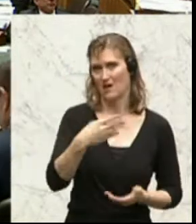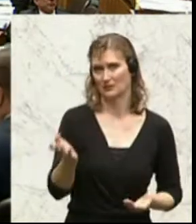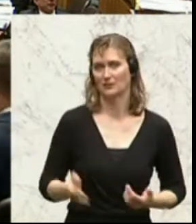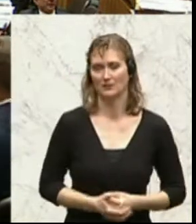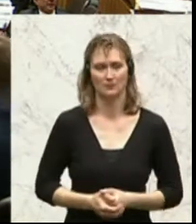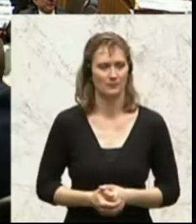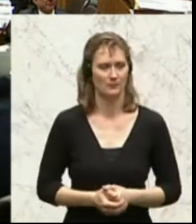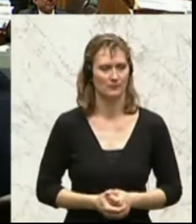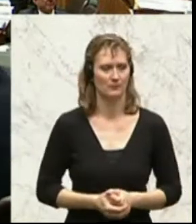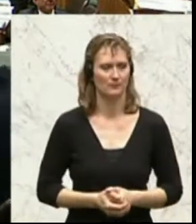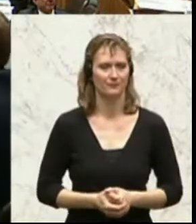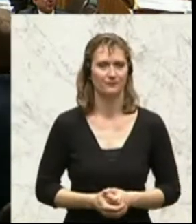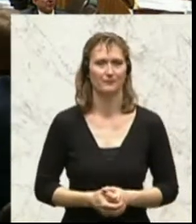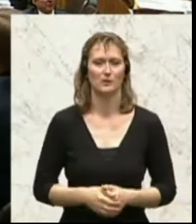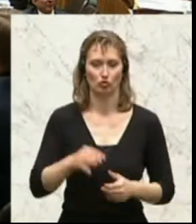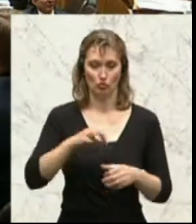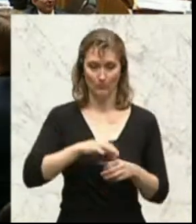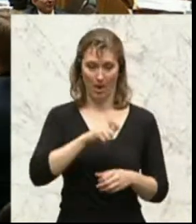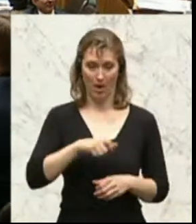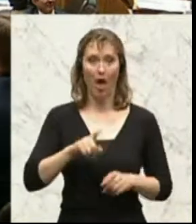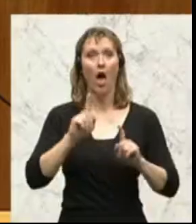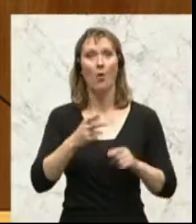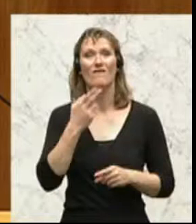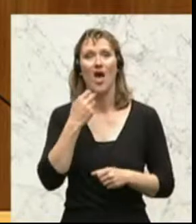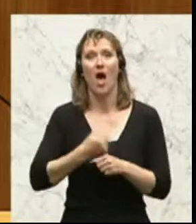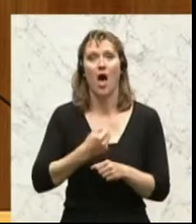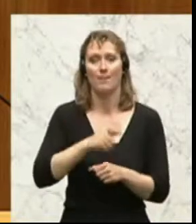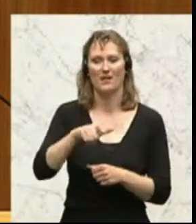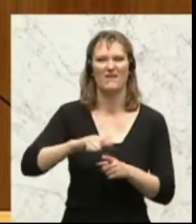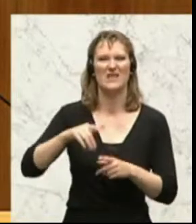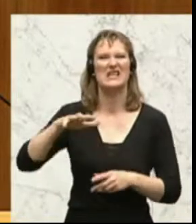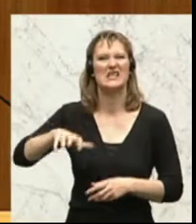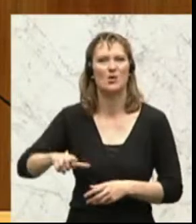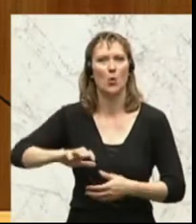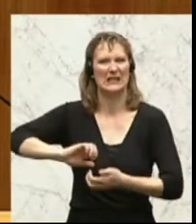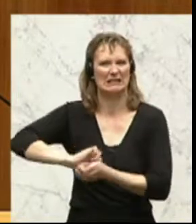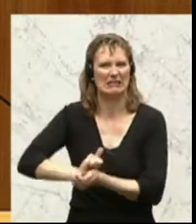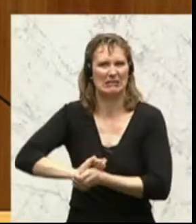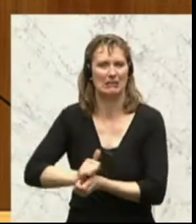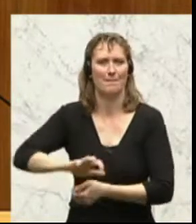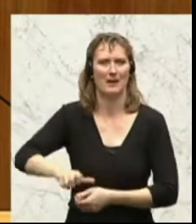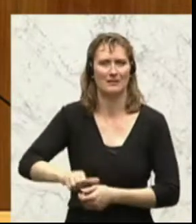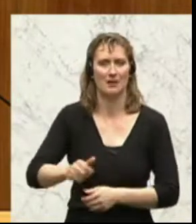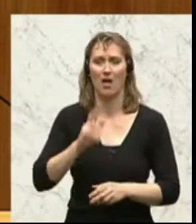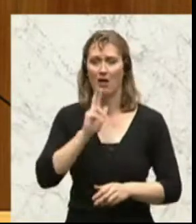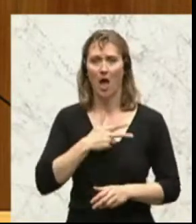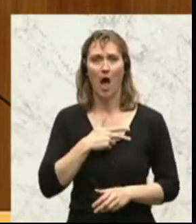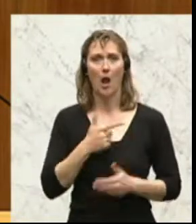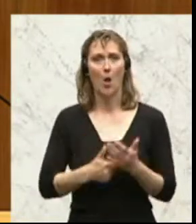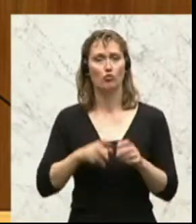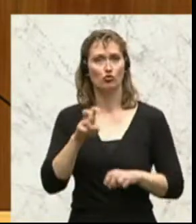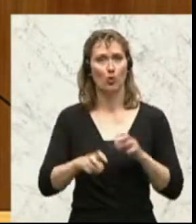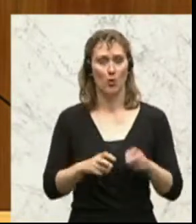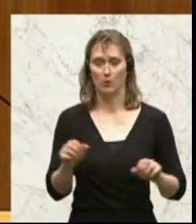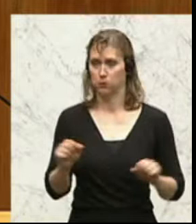Neben den Sparern werden auch die arbeitenden Menschen ausgepresst, wie Zitronen von Reallohnsteigerungen bleibt nichts übrig. Die kalte Inflation